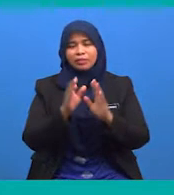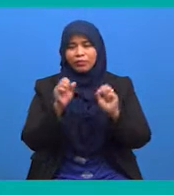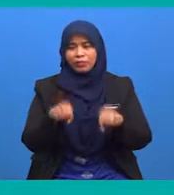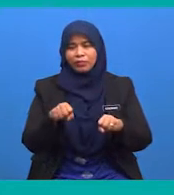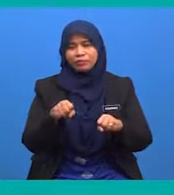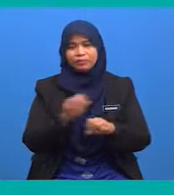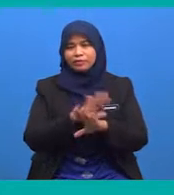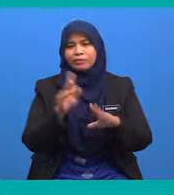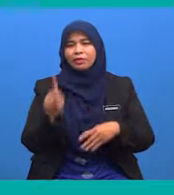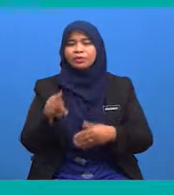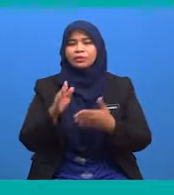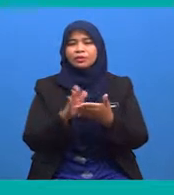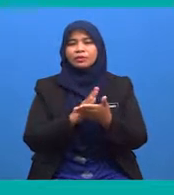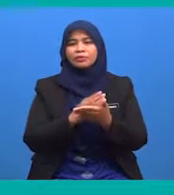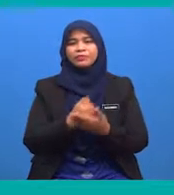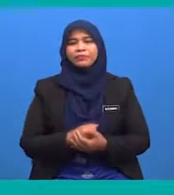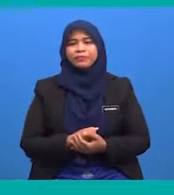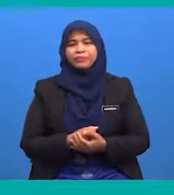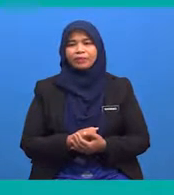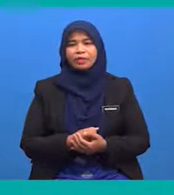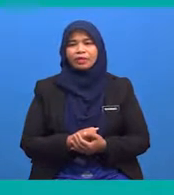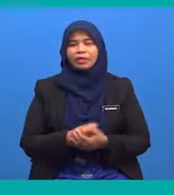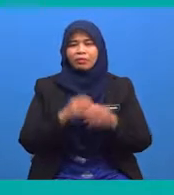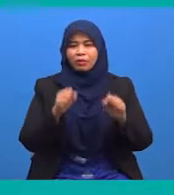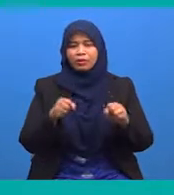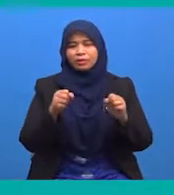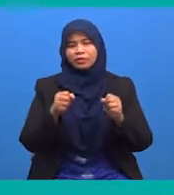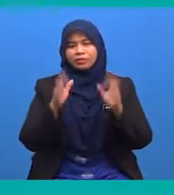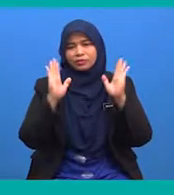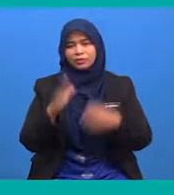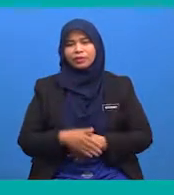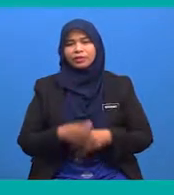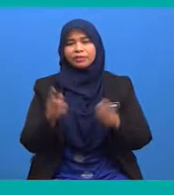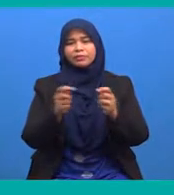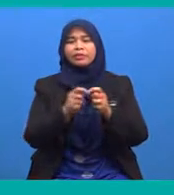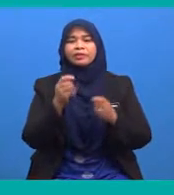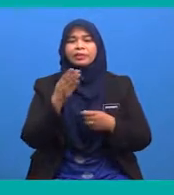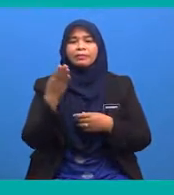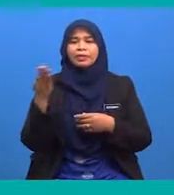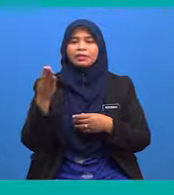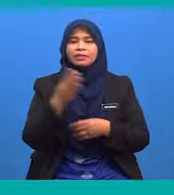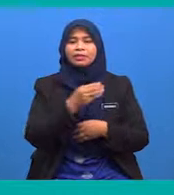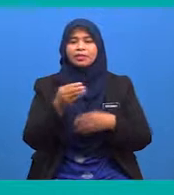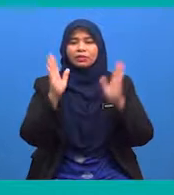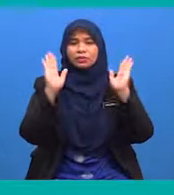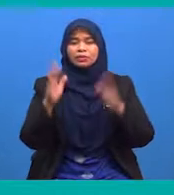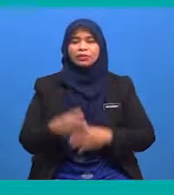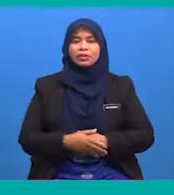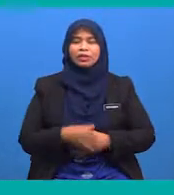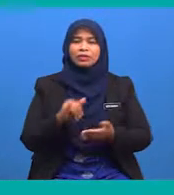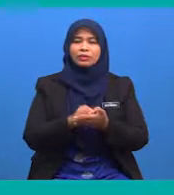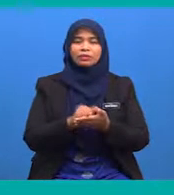Untuk menunaikan solat, dia boleh menunaikan solat seperti biasa dan solat tersebut tidak perlu